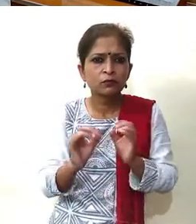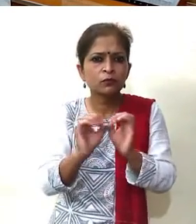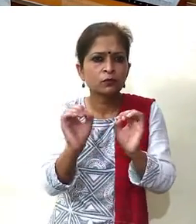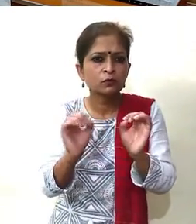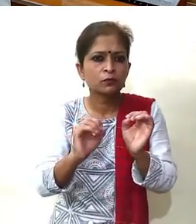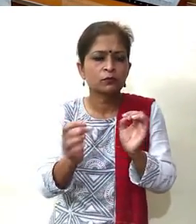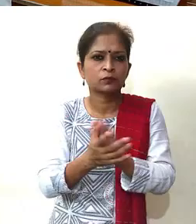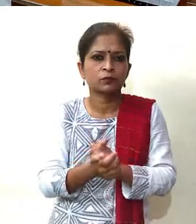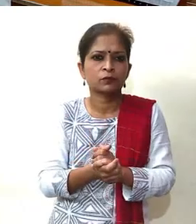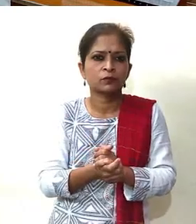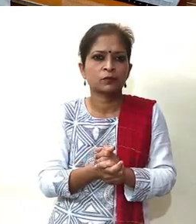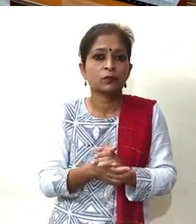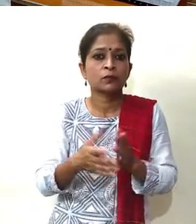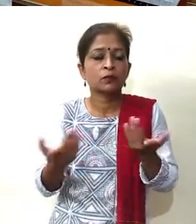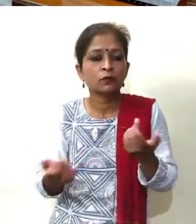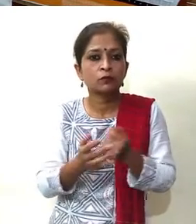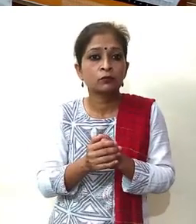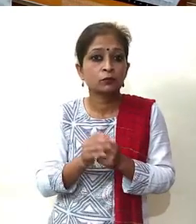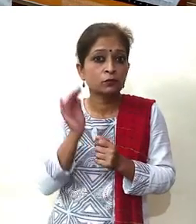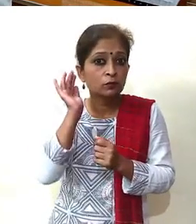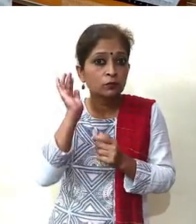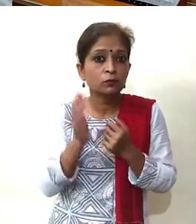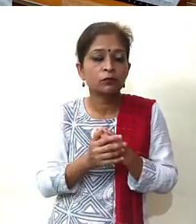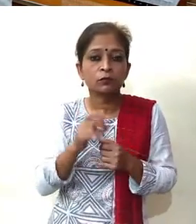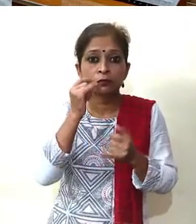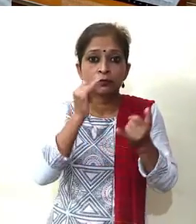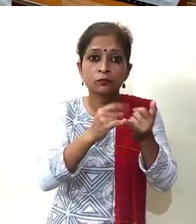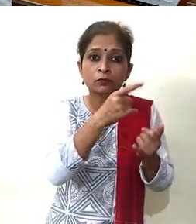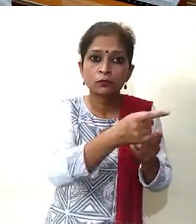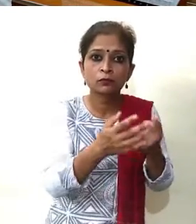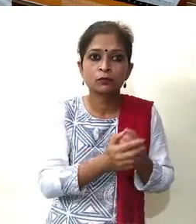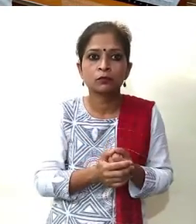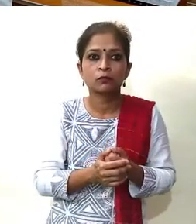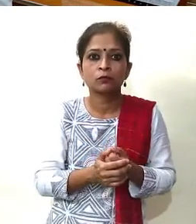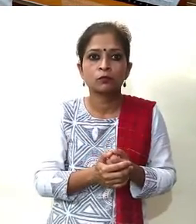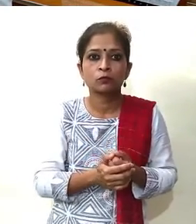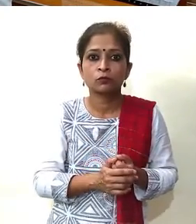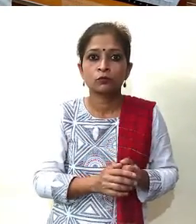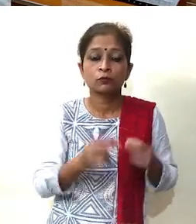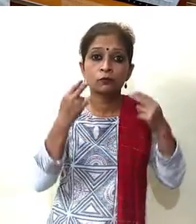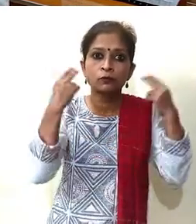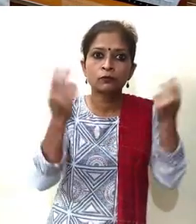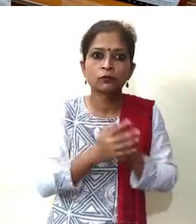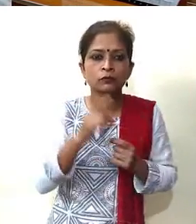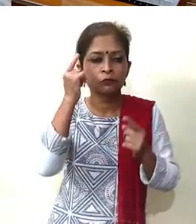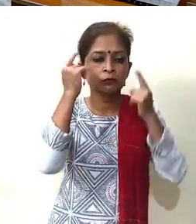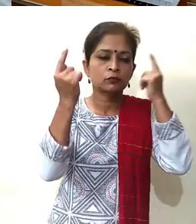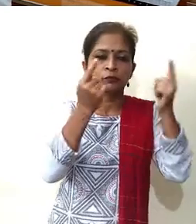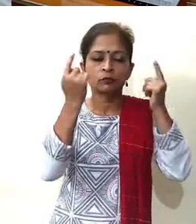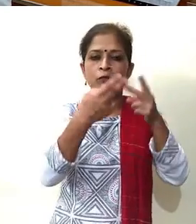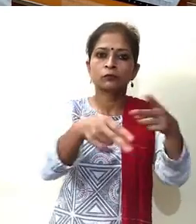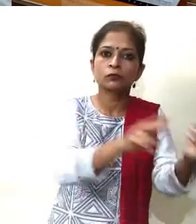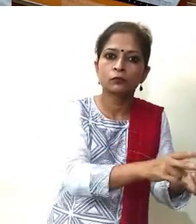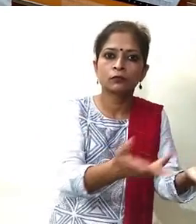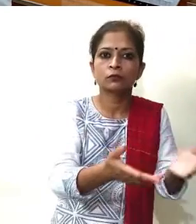दिव्य। इतना सुनते ही आदि शंकराचार्य जैसी एक महिमा मूर्छित हो जाती है और पैरों में गिर जाती